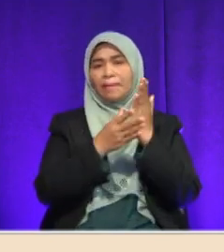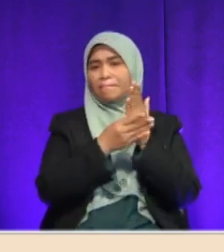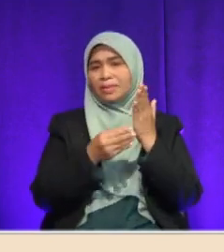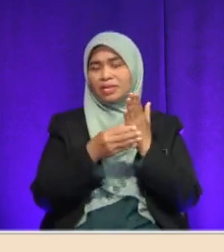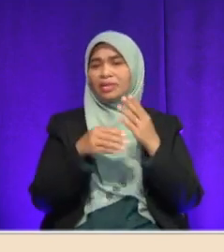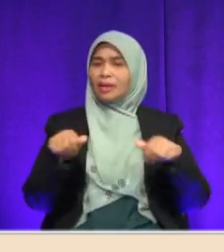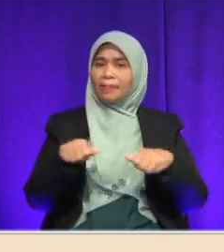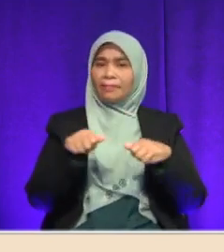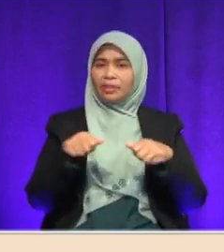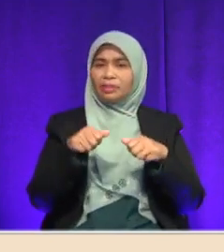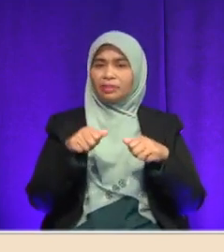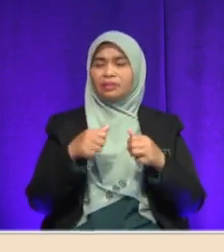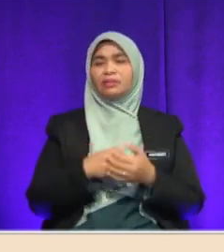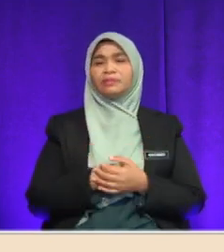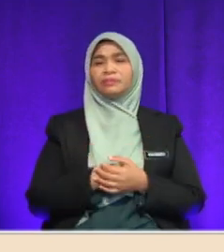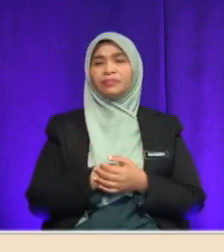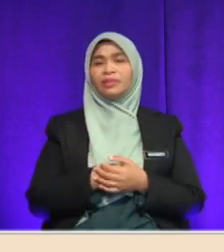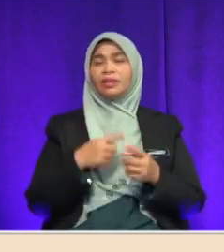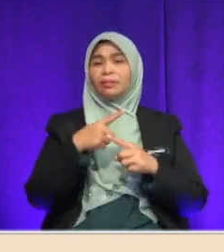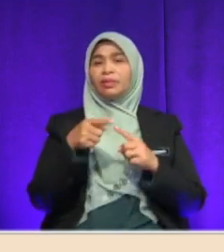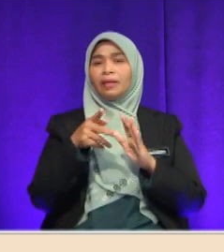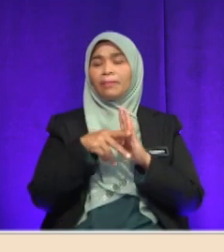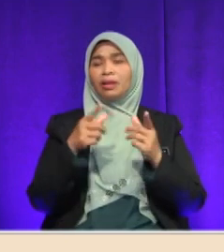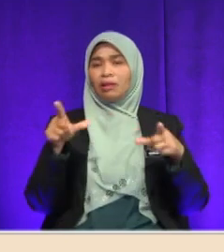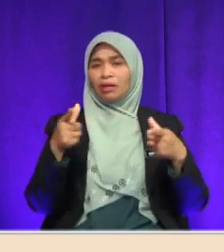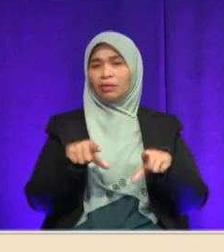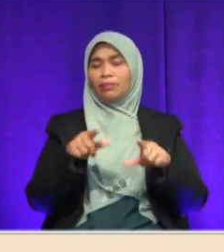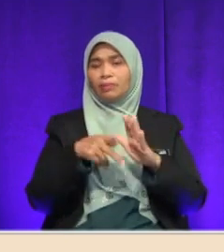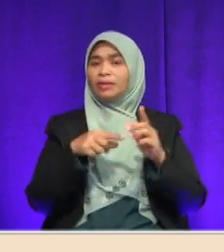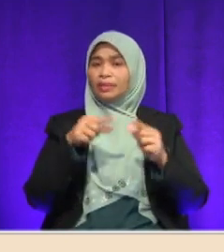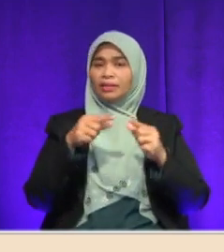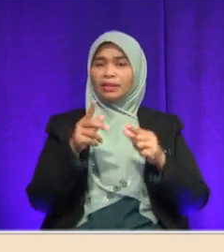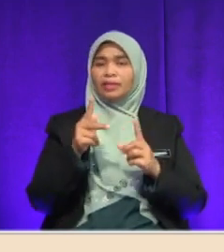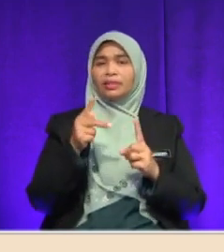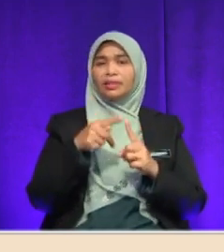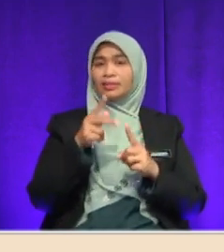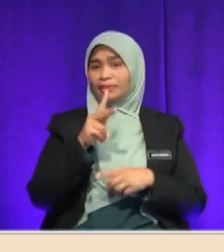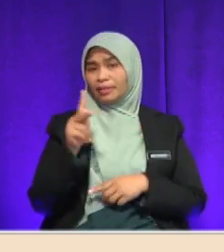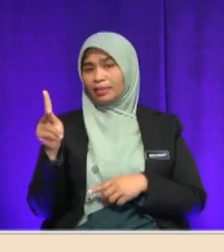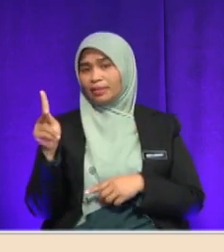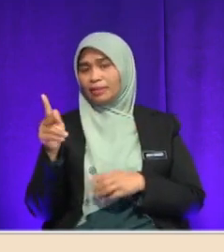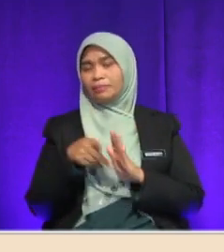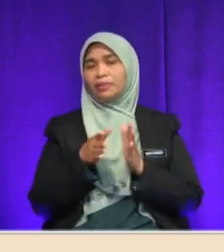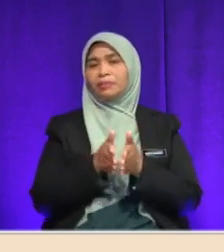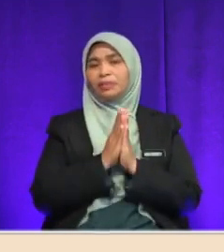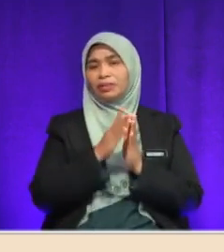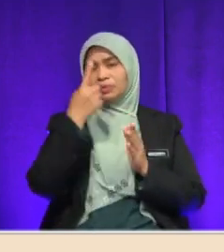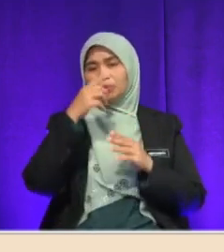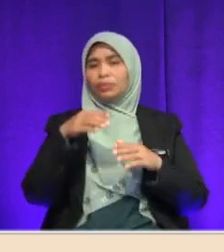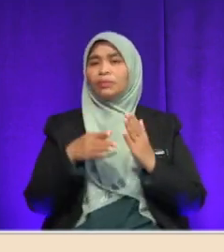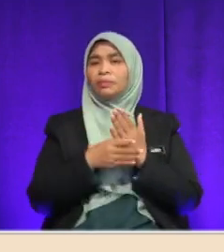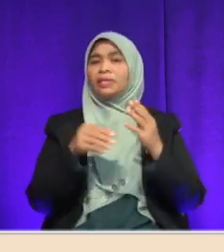ke kanan. Maknanya bila berlaku pergerakan ke kanan, permintaan ke atas minyak masak akan meningkatlah.